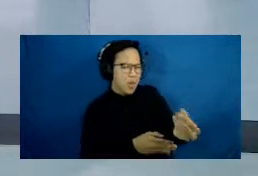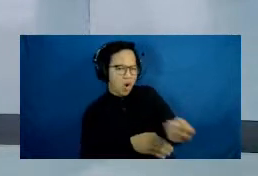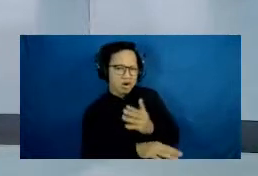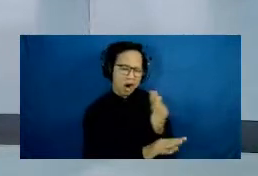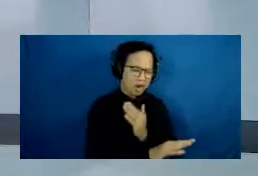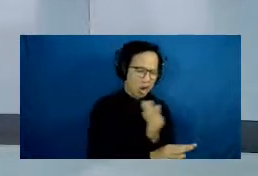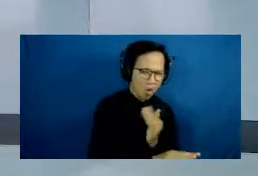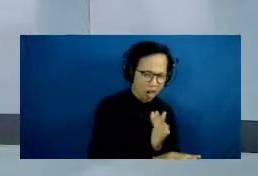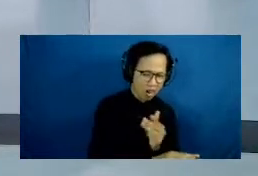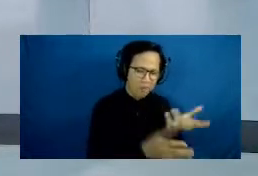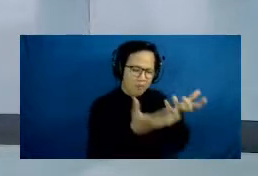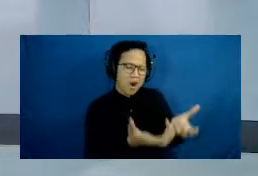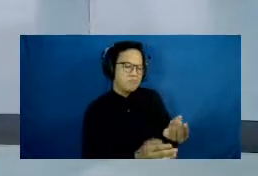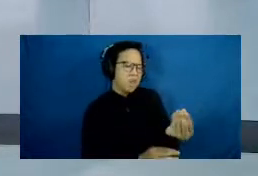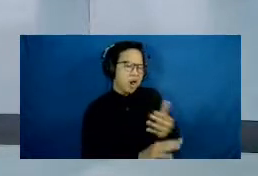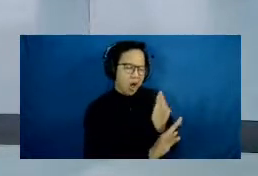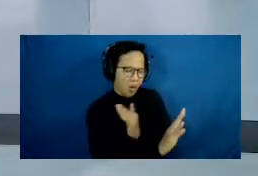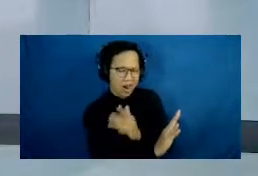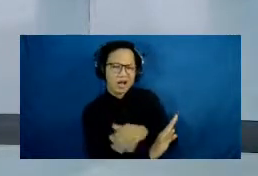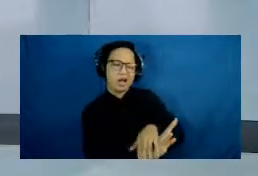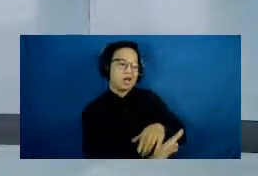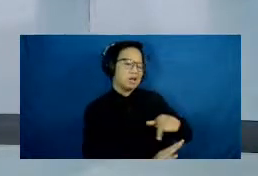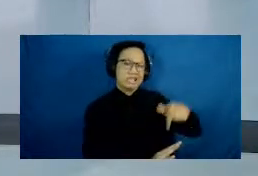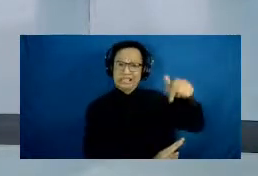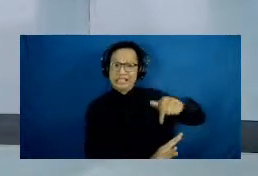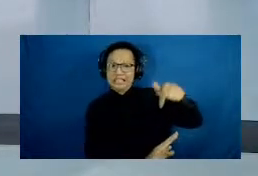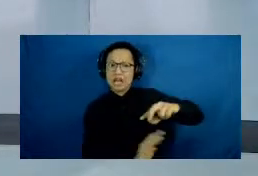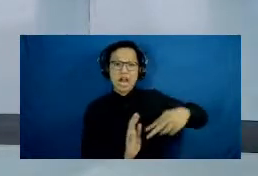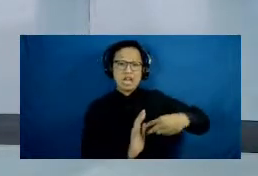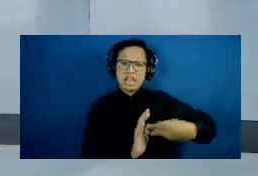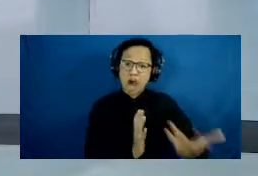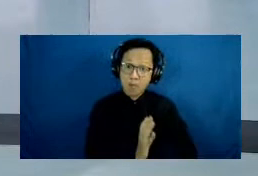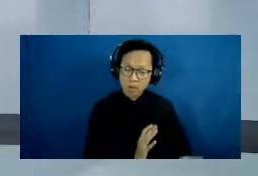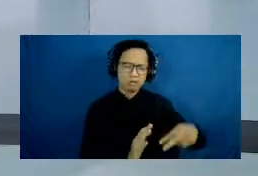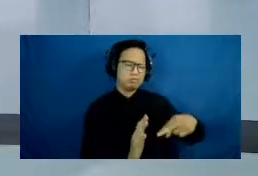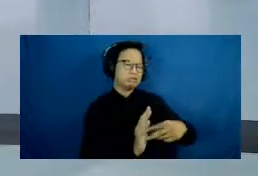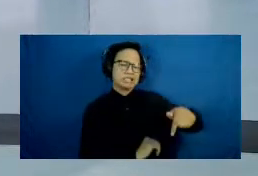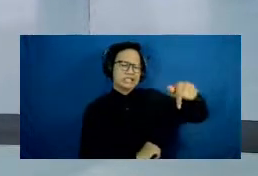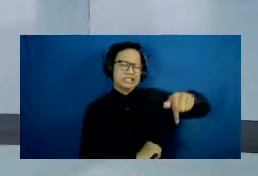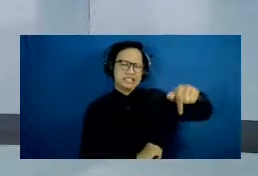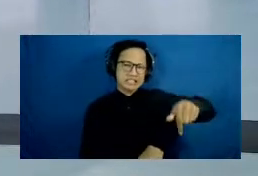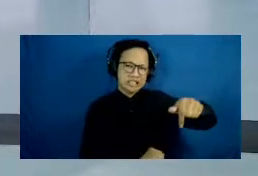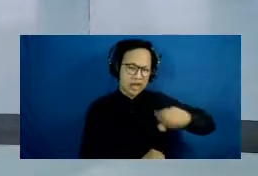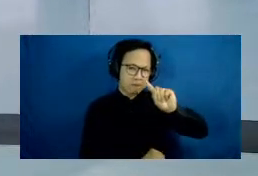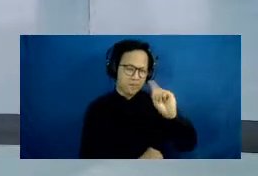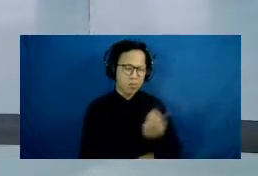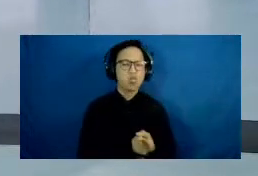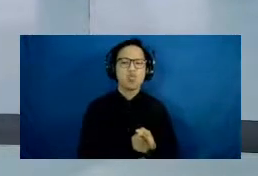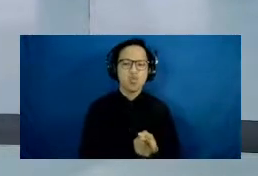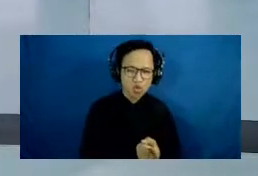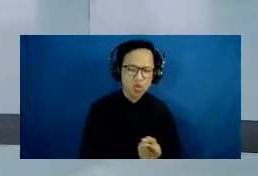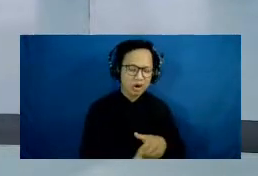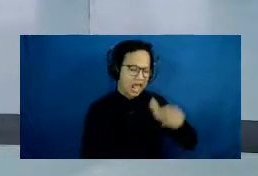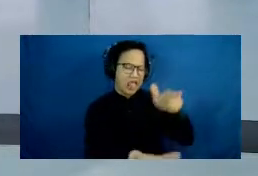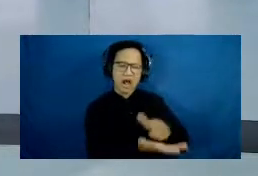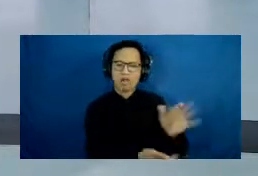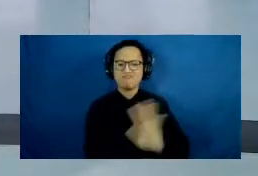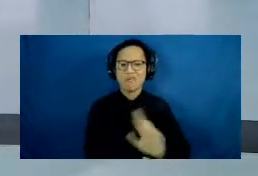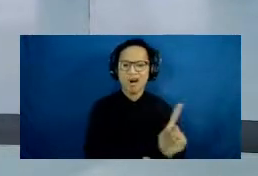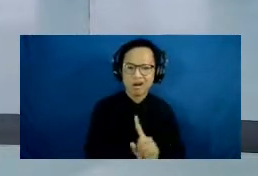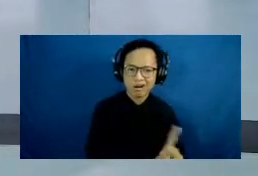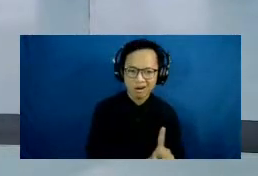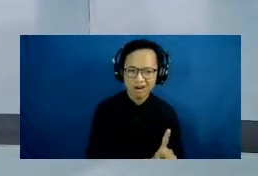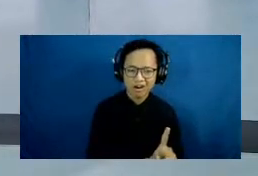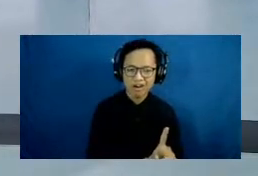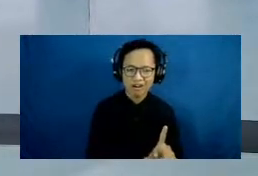biaya-biayanya, itu bisa diidentifikasi atau bisa disinyalir mereka itu ilegal atau